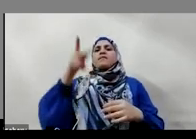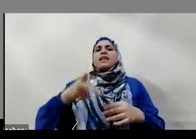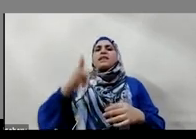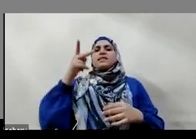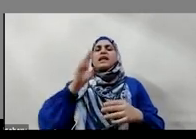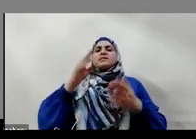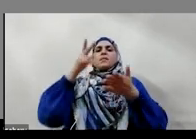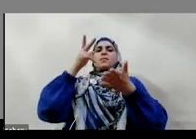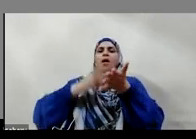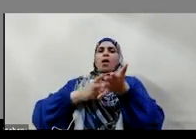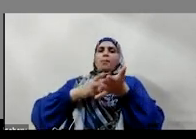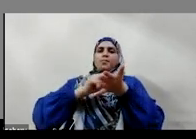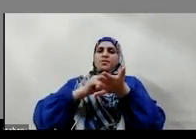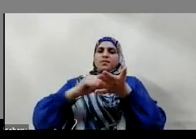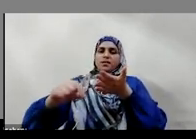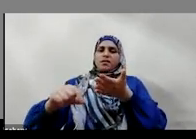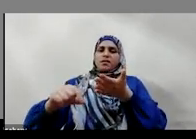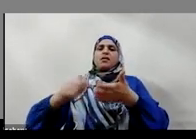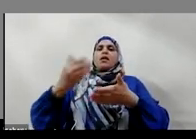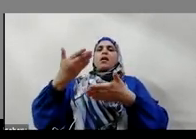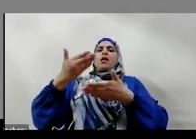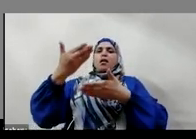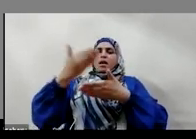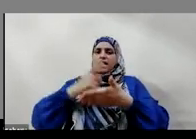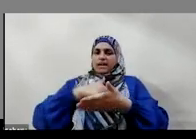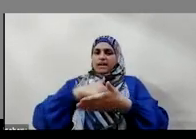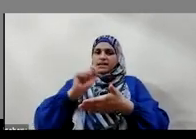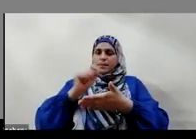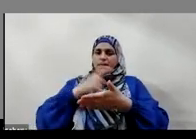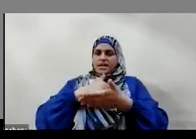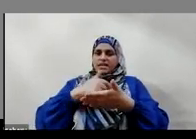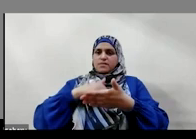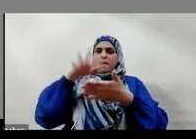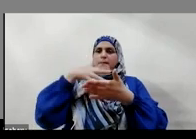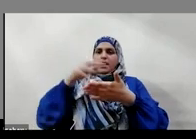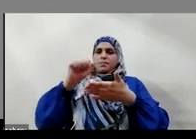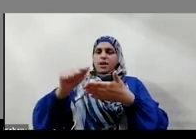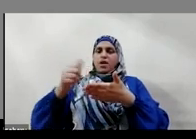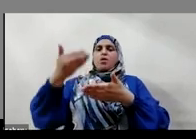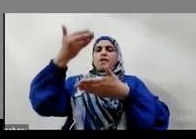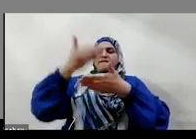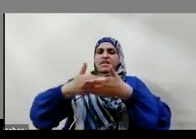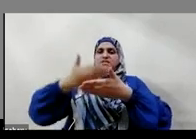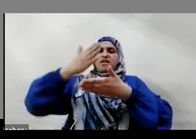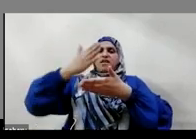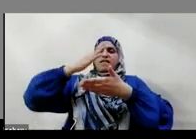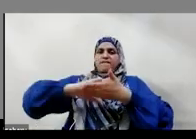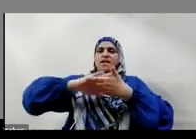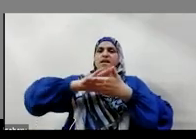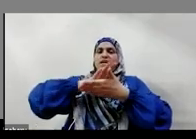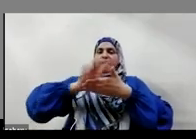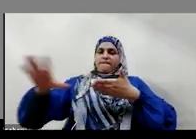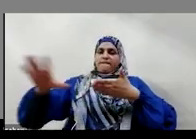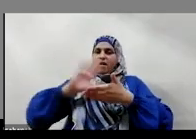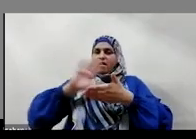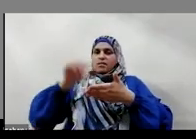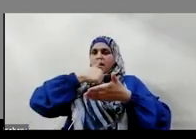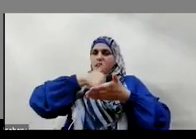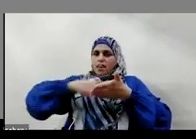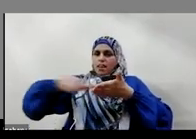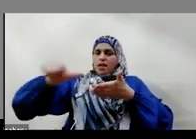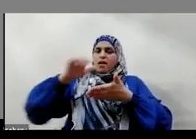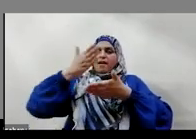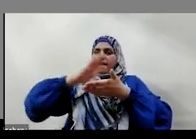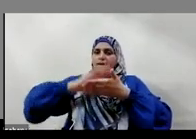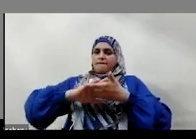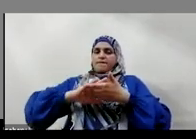يمضي خطاب التوصية ويكتب اسمه والبيانات بتاعته ويحطها في ظرف مقفول، يحط الورقتين في ظرف مقفول